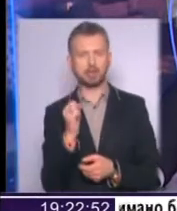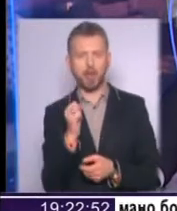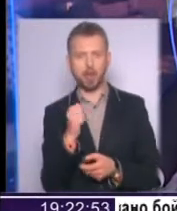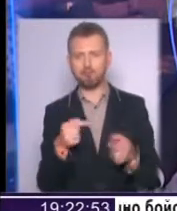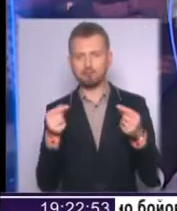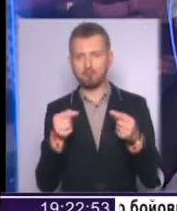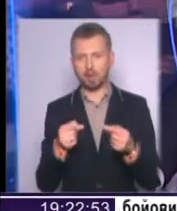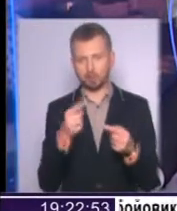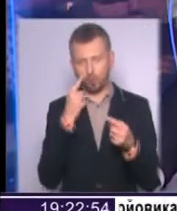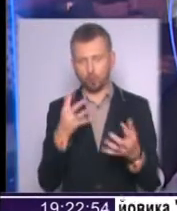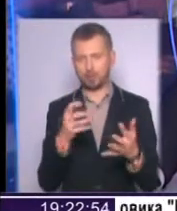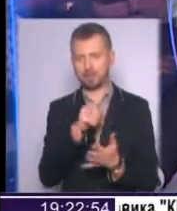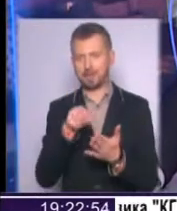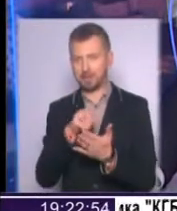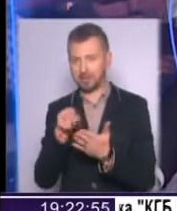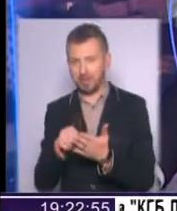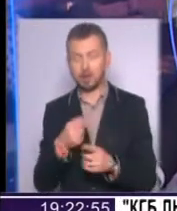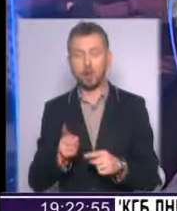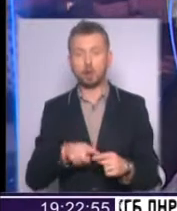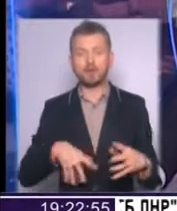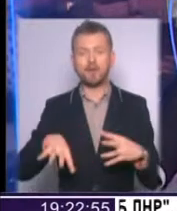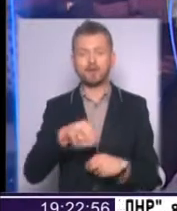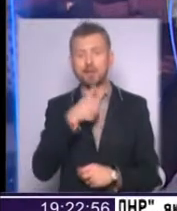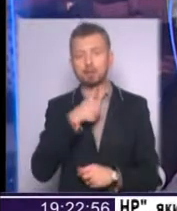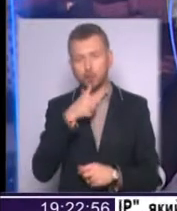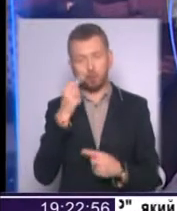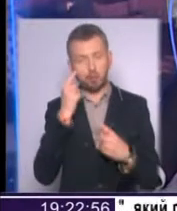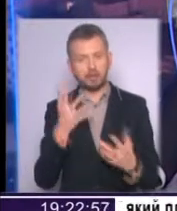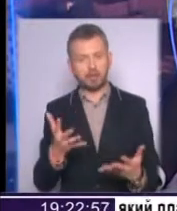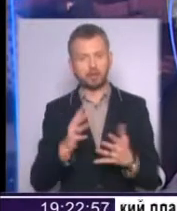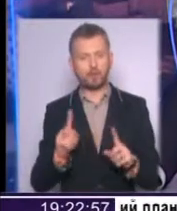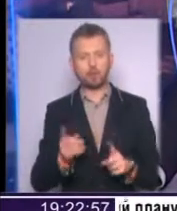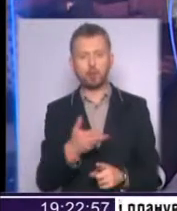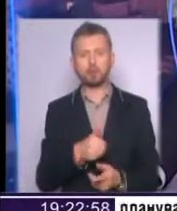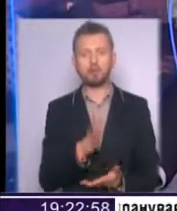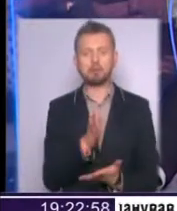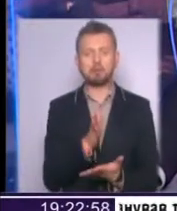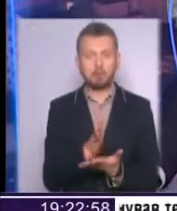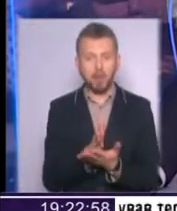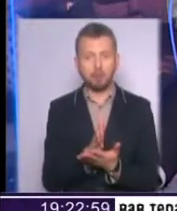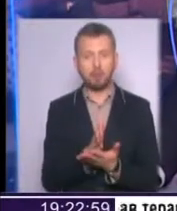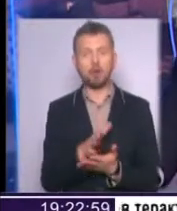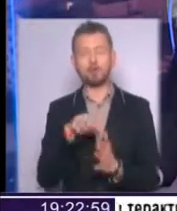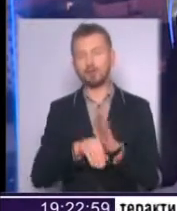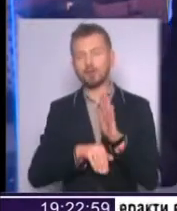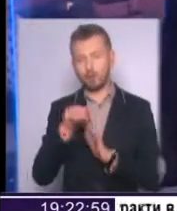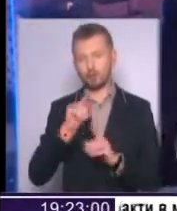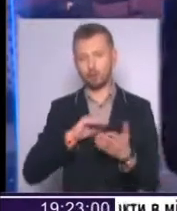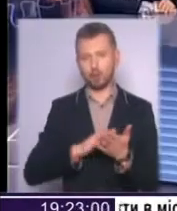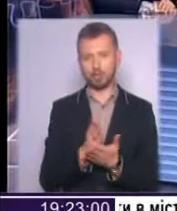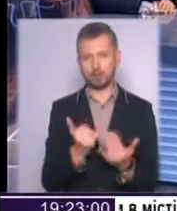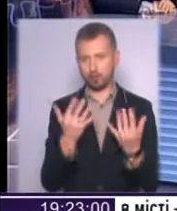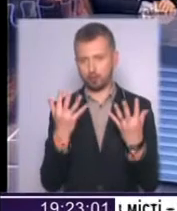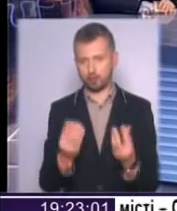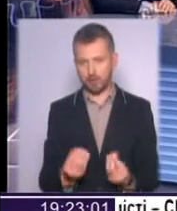певні очевидні питання. Оце все зараз і спробуємо з'ясувати, що ж ми маємо у високій політиці на сьогоднішній день.